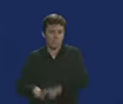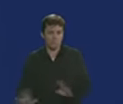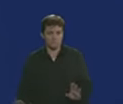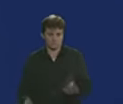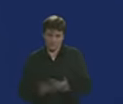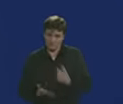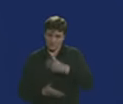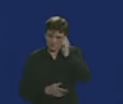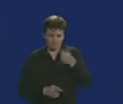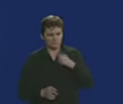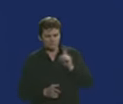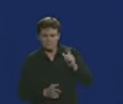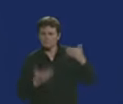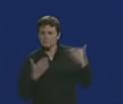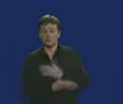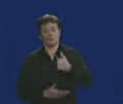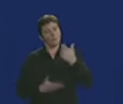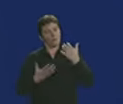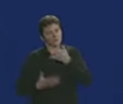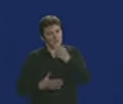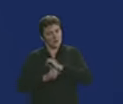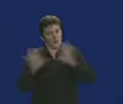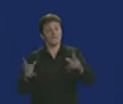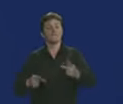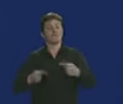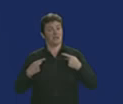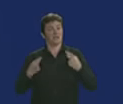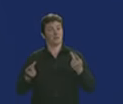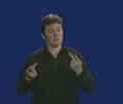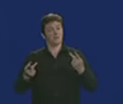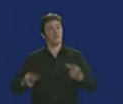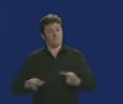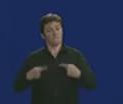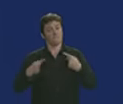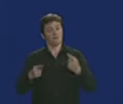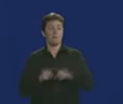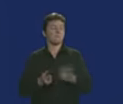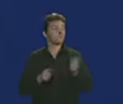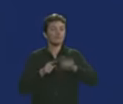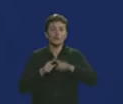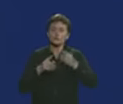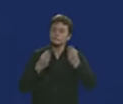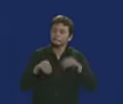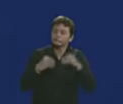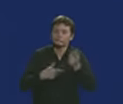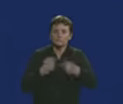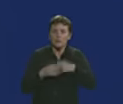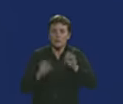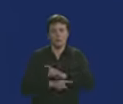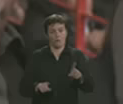que je veux claires. La vie, mes chers amis, la vie, ce n'est pas une marchandise. La vie est